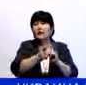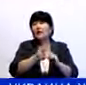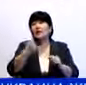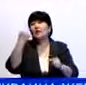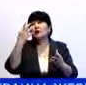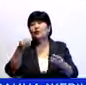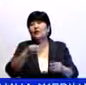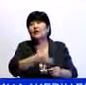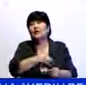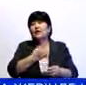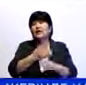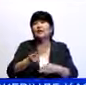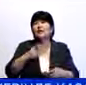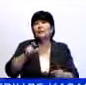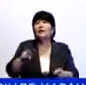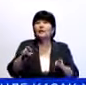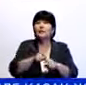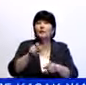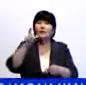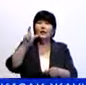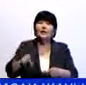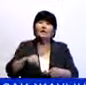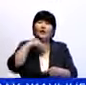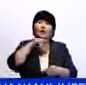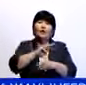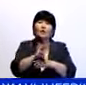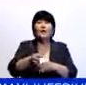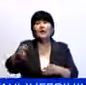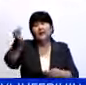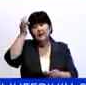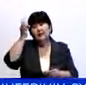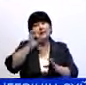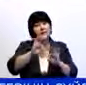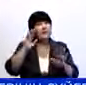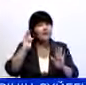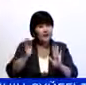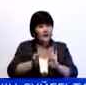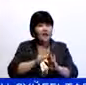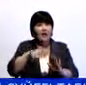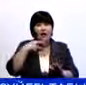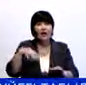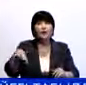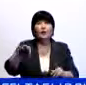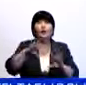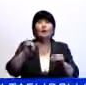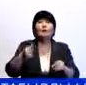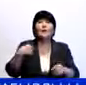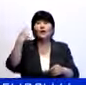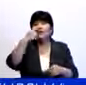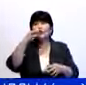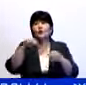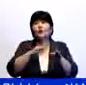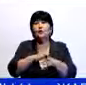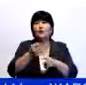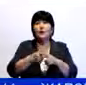күніне орай заң саласының мамандары ғибратты ғұмыр иесіне құрмет көрсетіп, естеліктерін тыңдады. Айта кетейік, облыс бойынша жеке сот